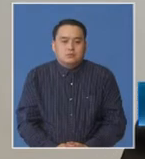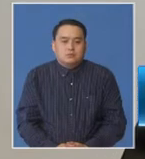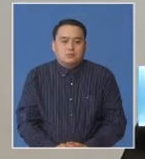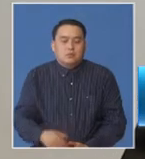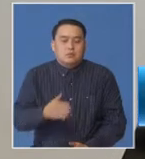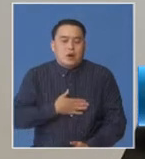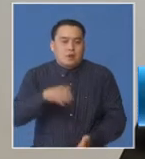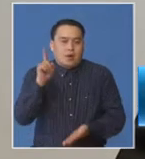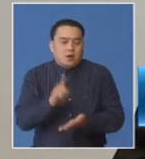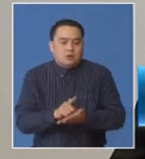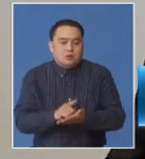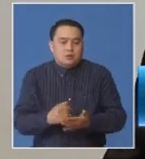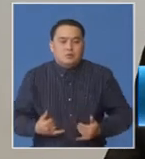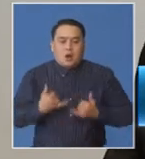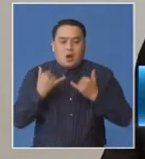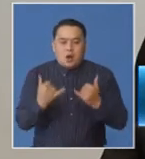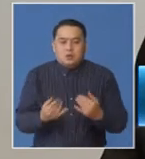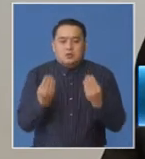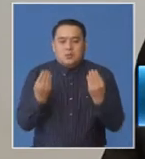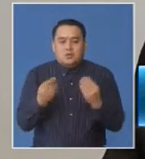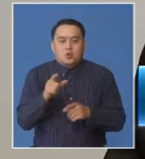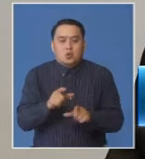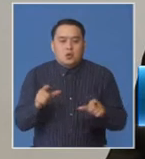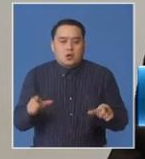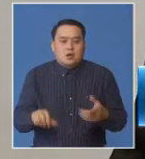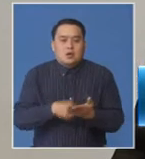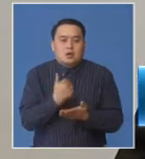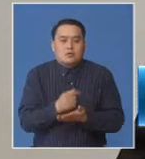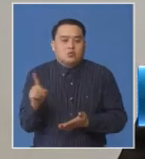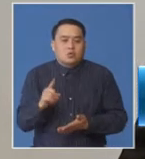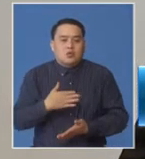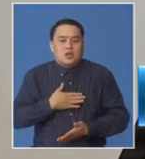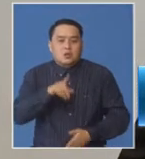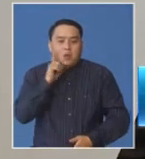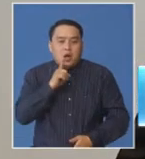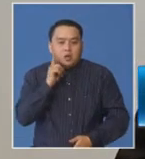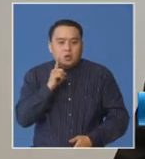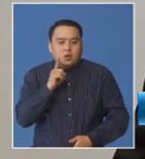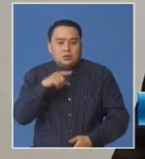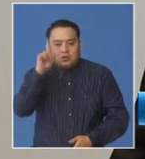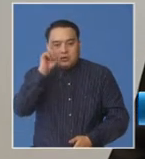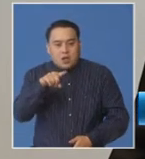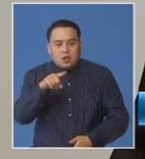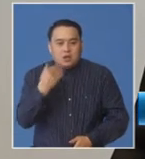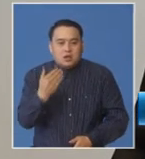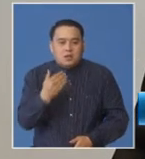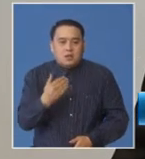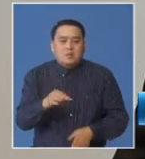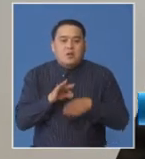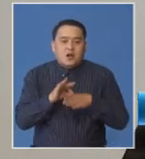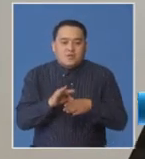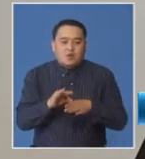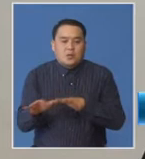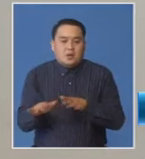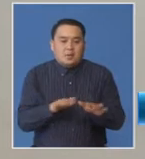Мы должны помнить и чтить этих замечательных людей. Главное, чтобы наше молодое поколение их знало. Для этого мы и проводим